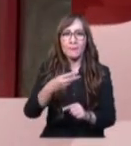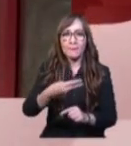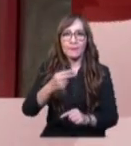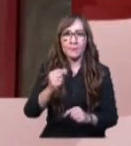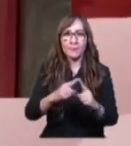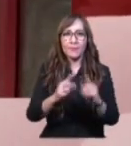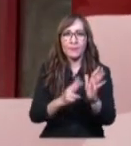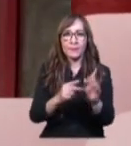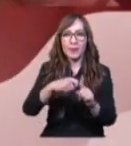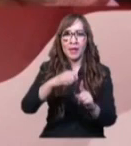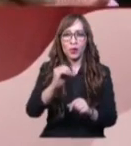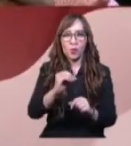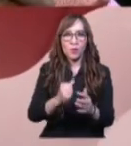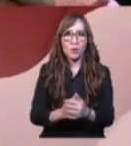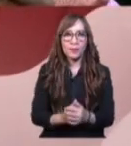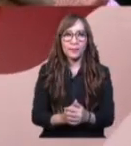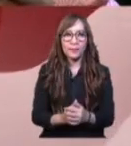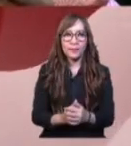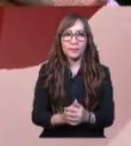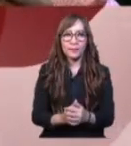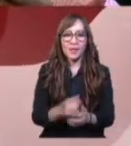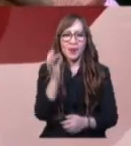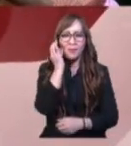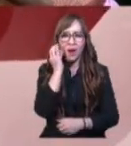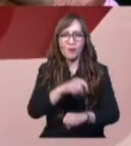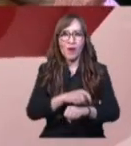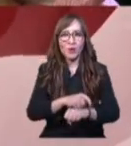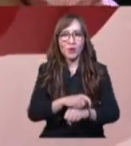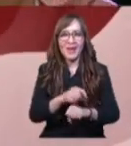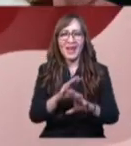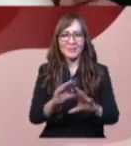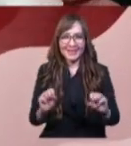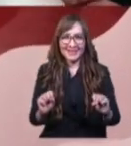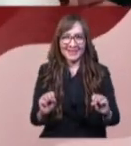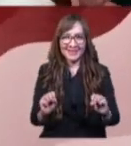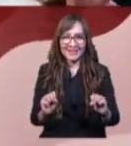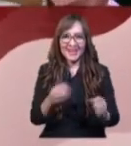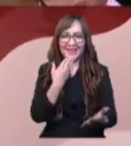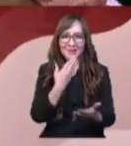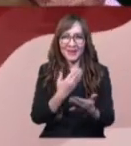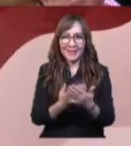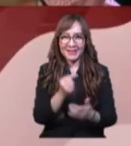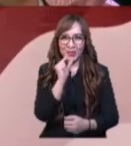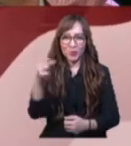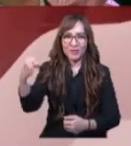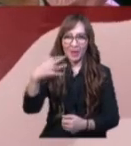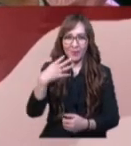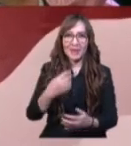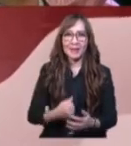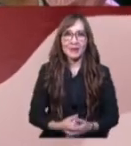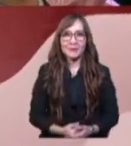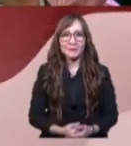waktunya agak, ya kita sudah dikejar-kejar waktu karena sempit sekali. Tapi terima kasih atas jawabannya Mas Andadu, semoga